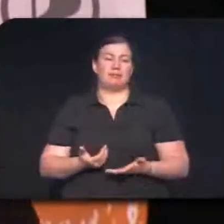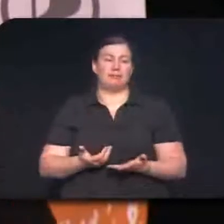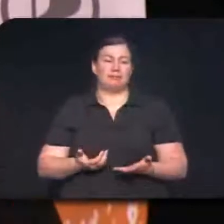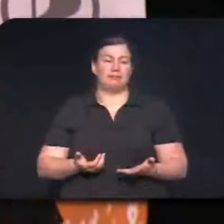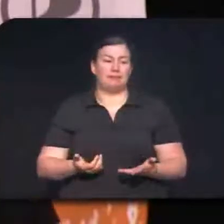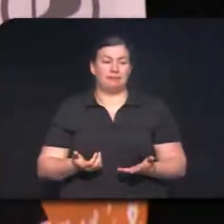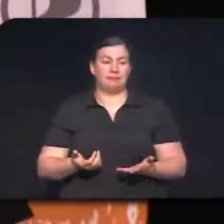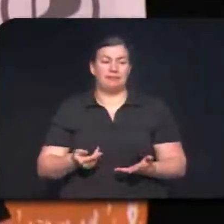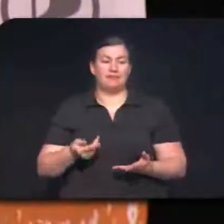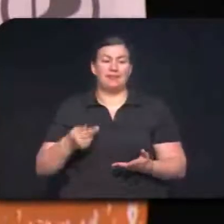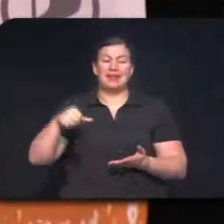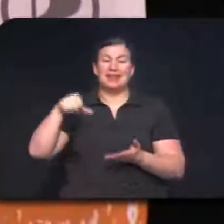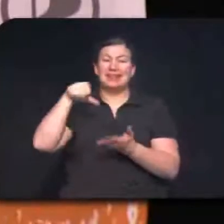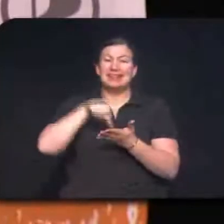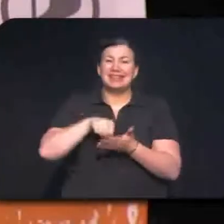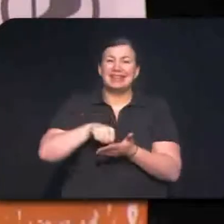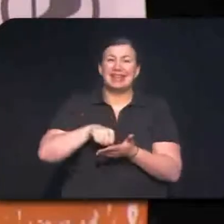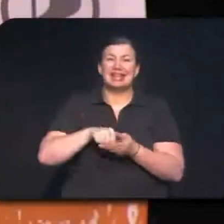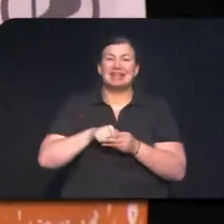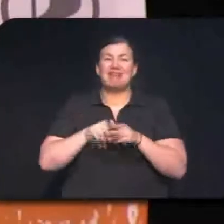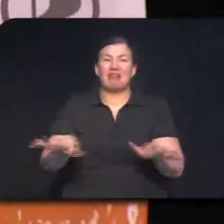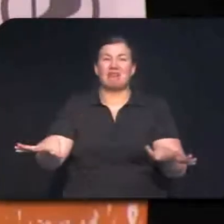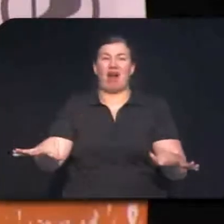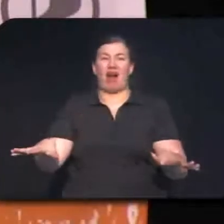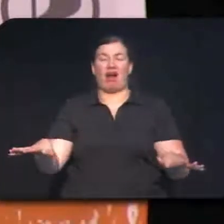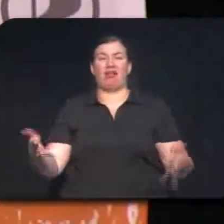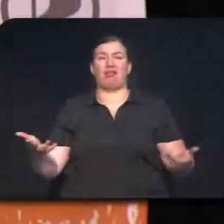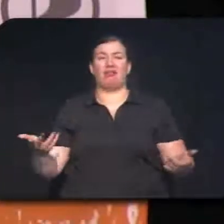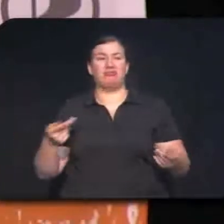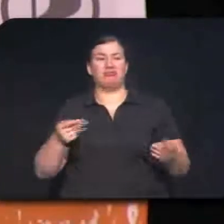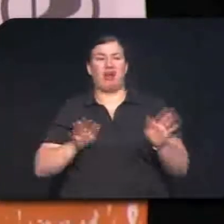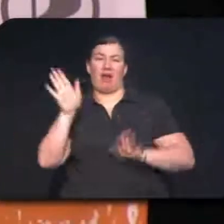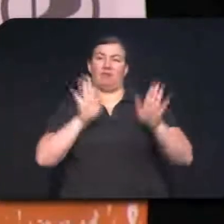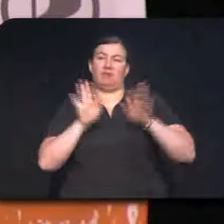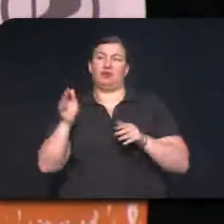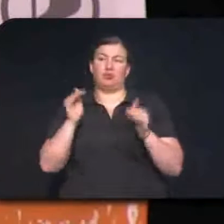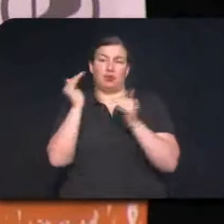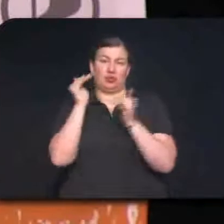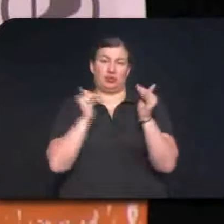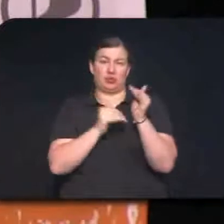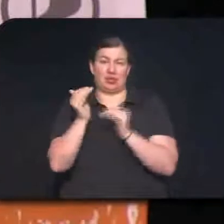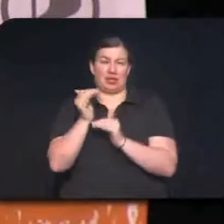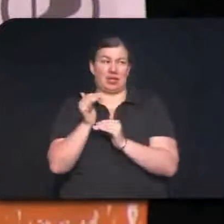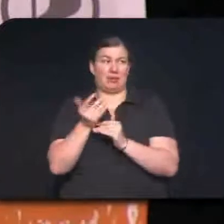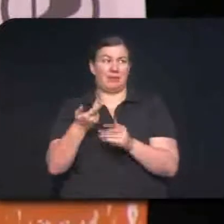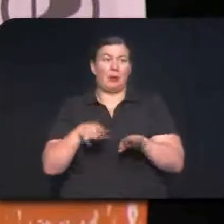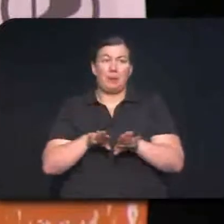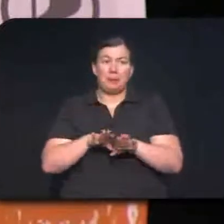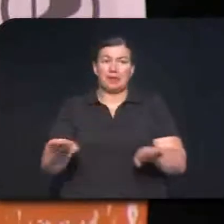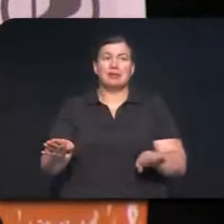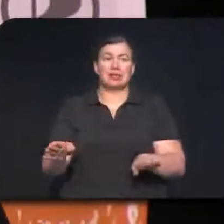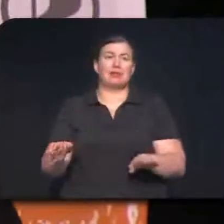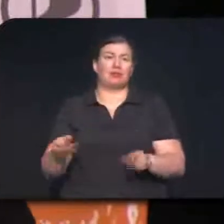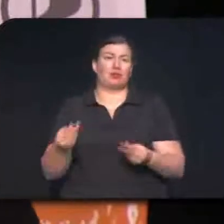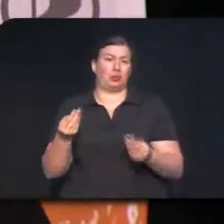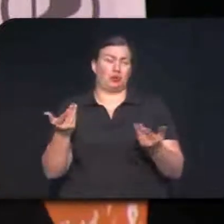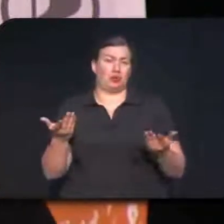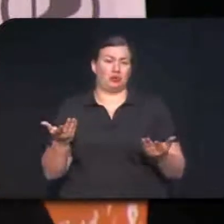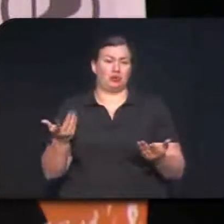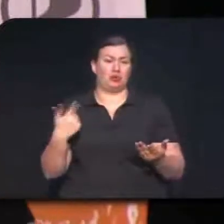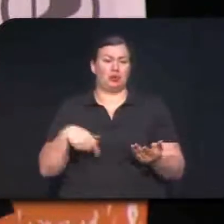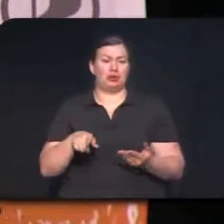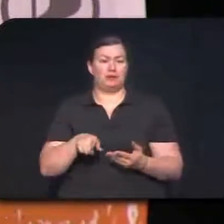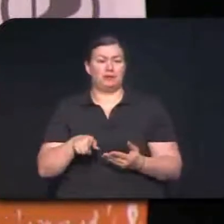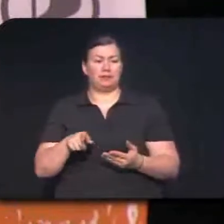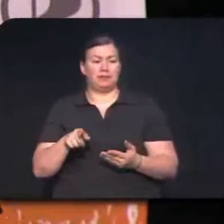es geht um mein dezentrales Abstimmungssystem nach klassischem Prinzip und zwar nach dem urnenverfahren um einfach diese